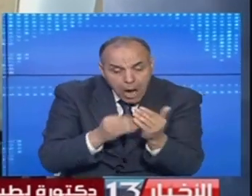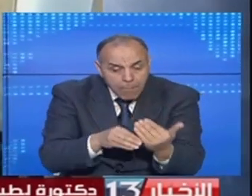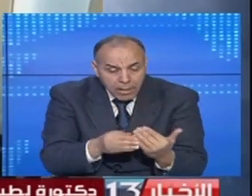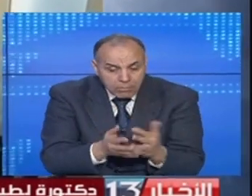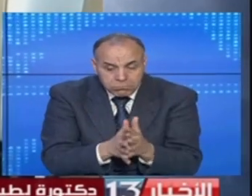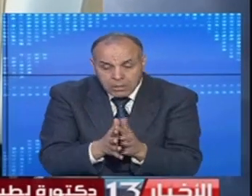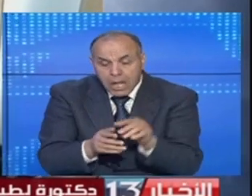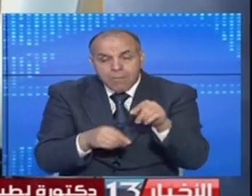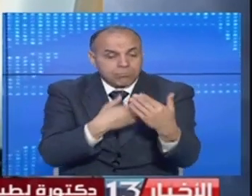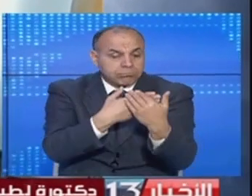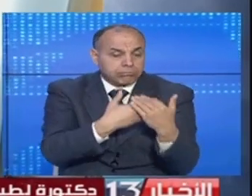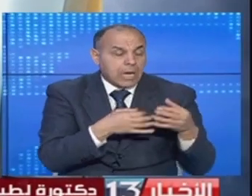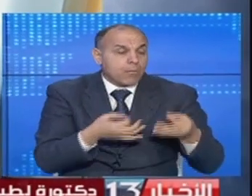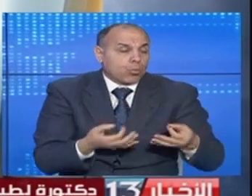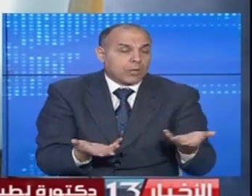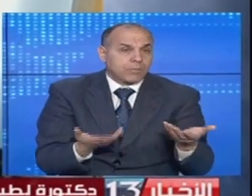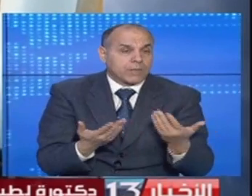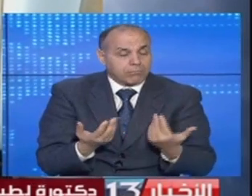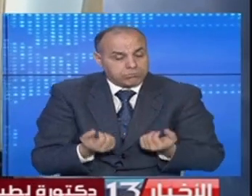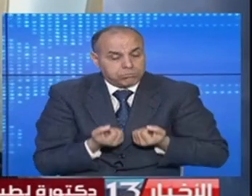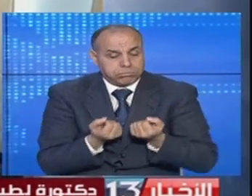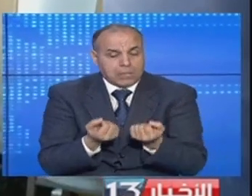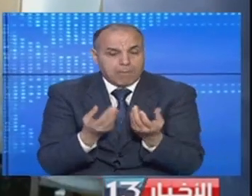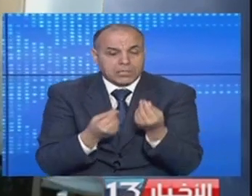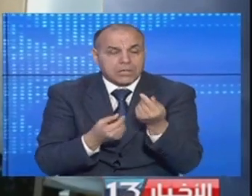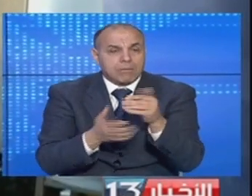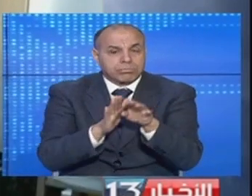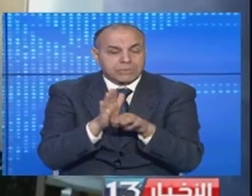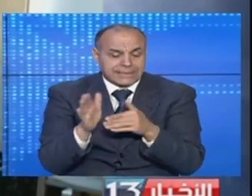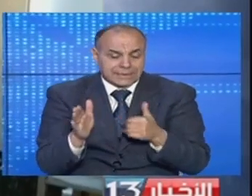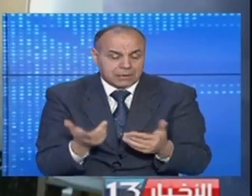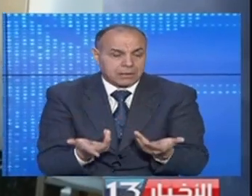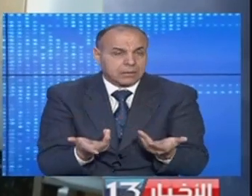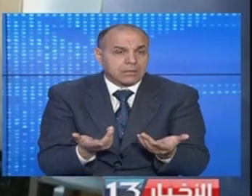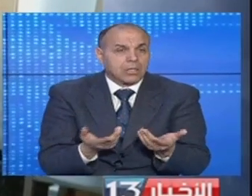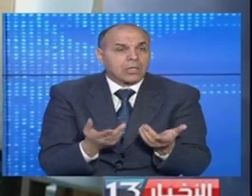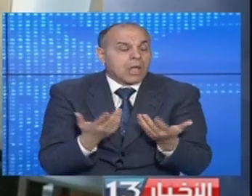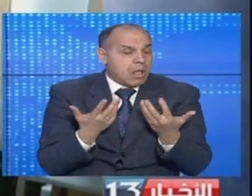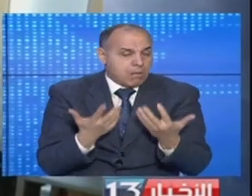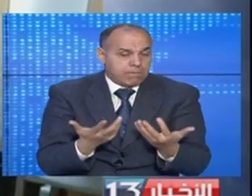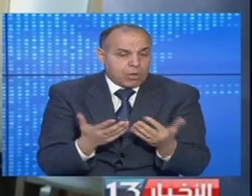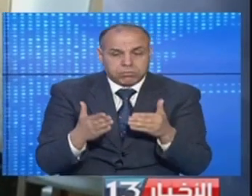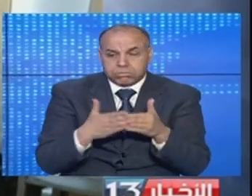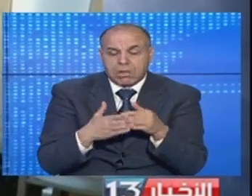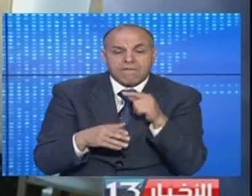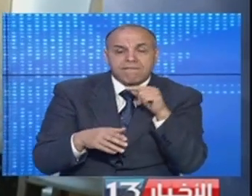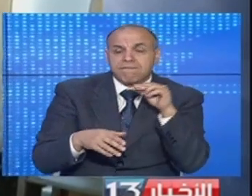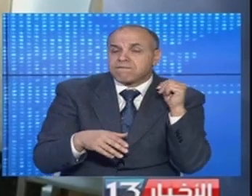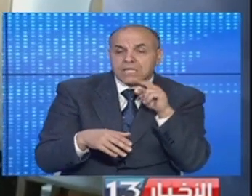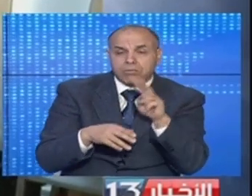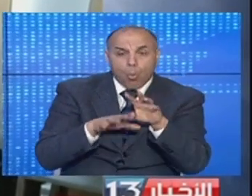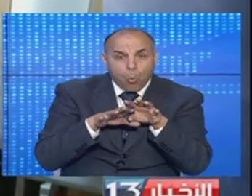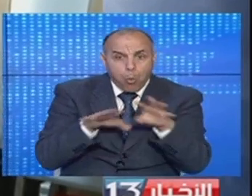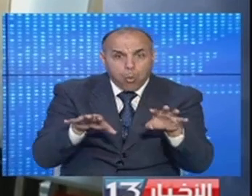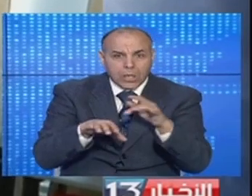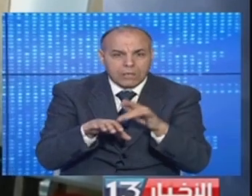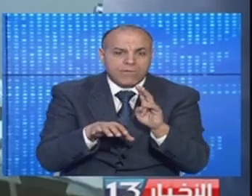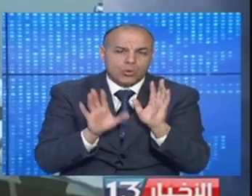هي الاجراءات الوقائيه هي مش تعاون برشا المنظومه الصحيه ويشهد برشه من سرعه الانتشار مهما كان